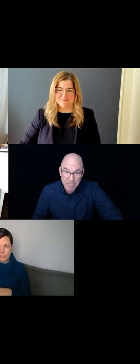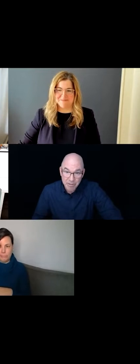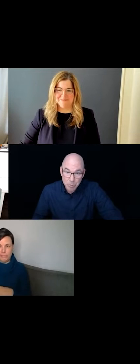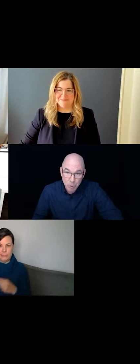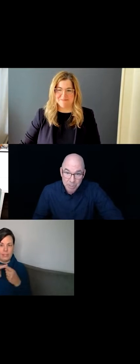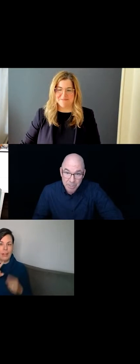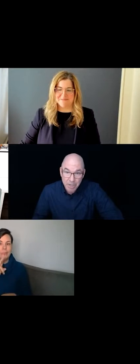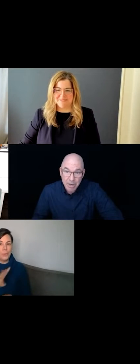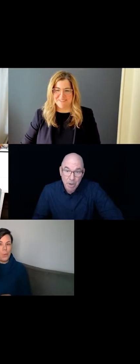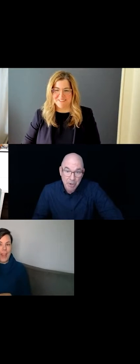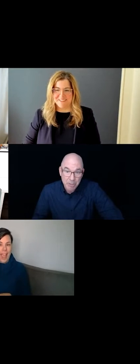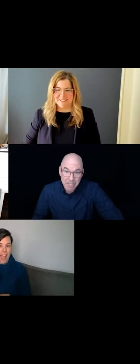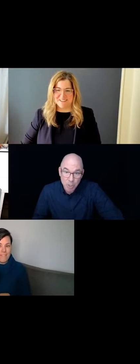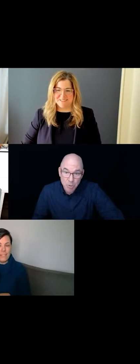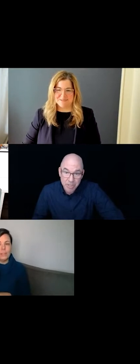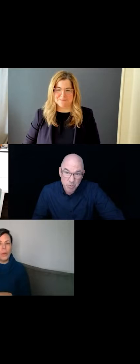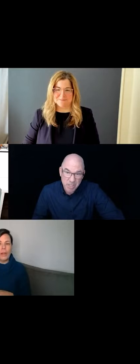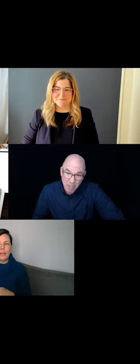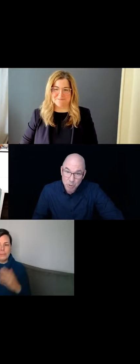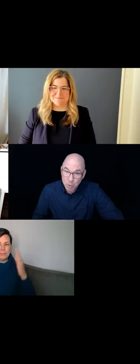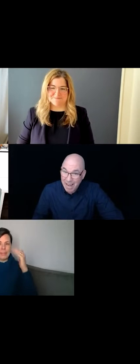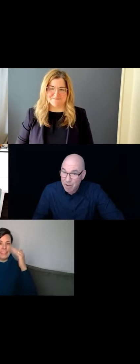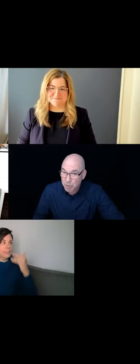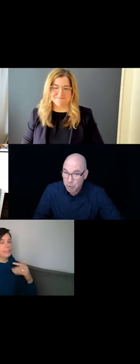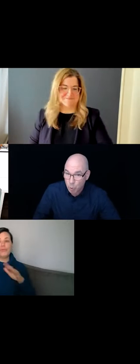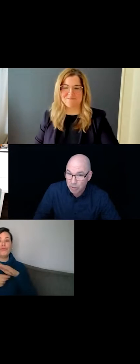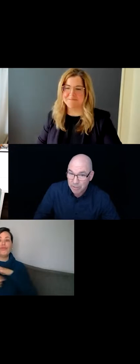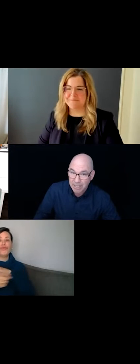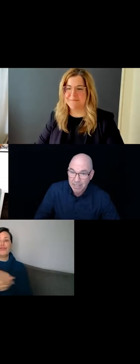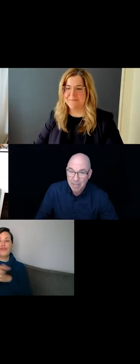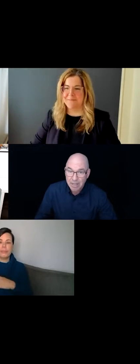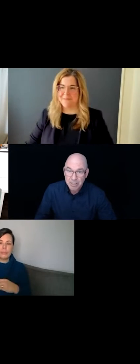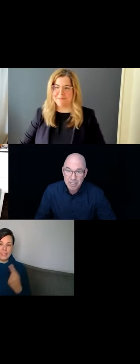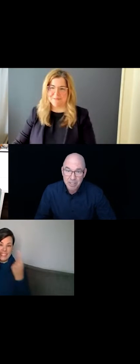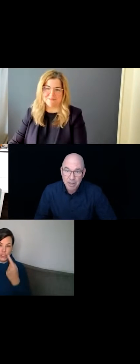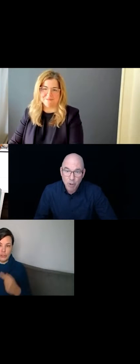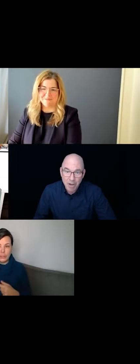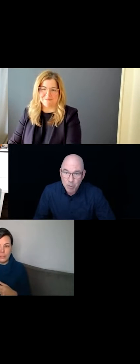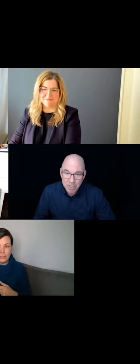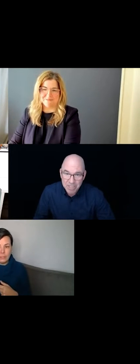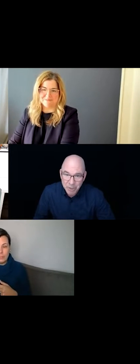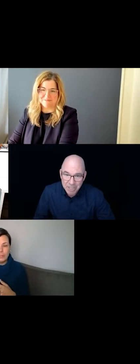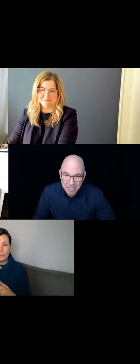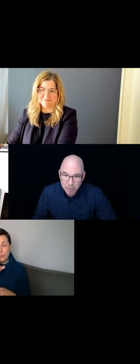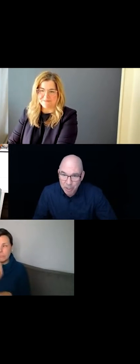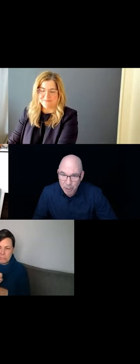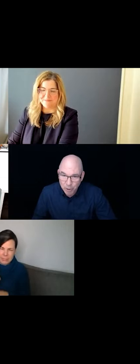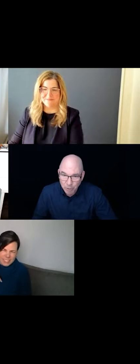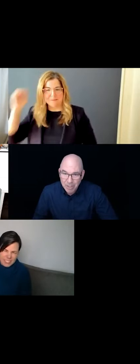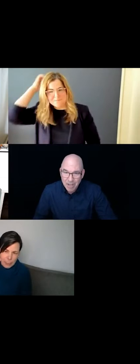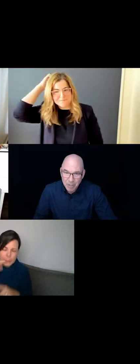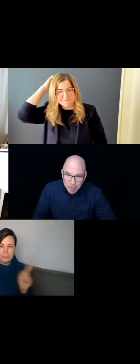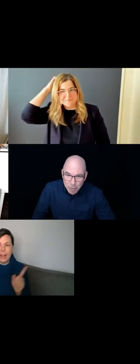j'ai un message semblable. J'ai grandi en tant que personne sourde, malentendante. Les personnes ne le savaient pas jusqu'à ce que je devienne